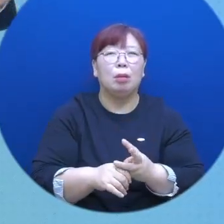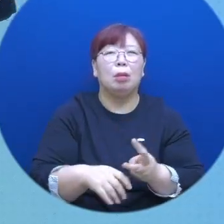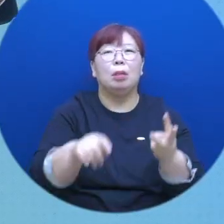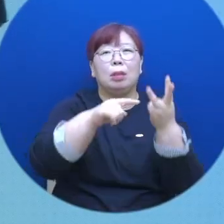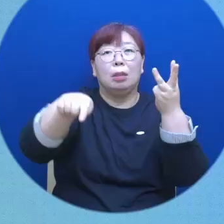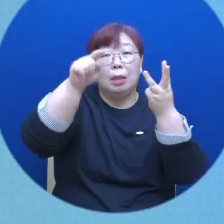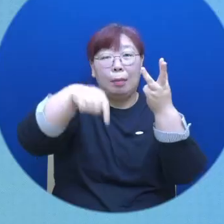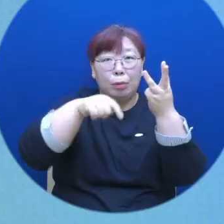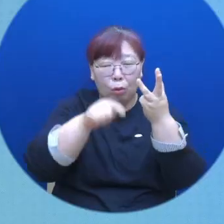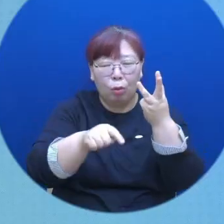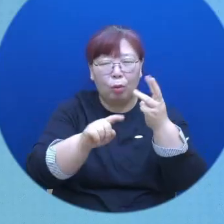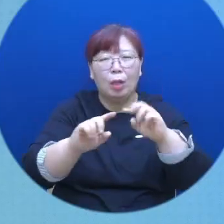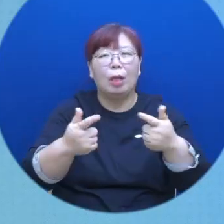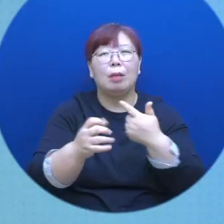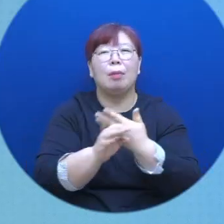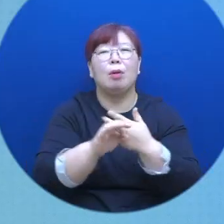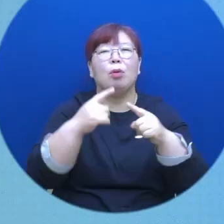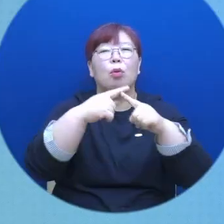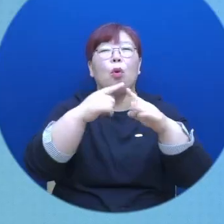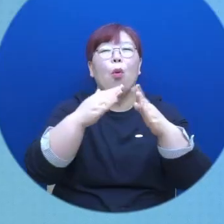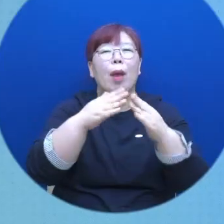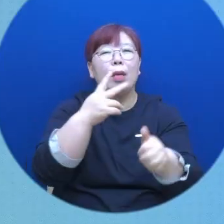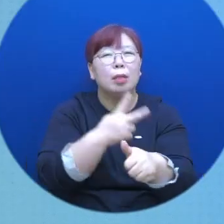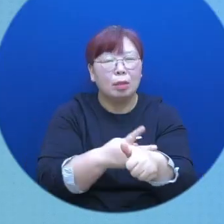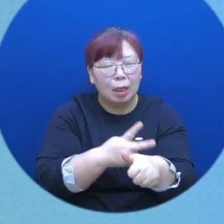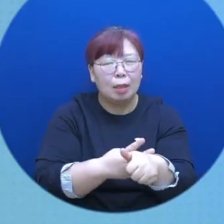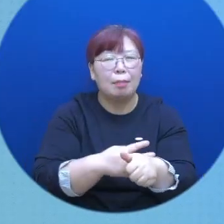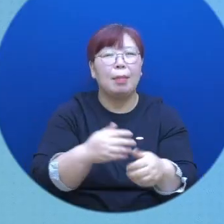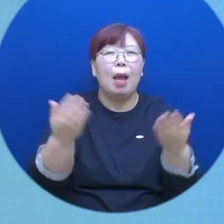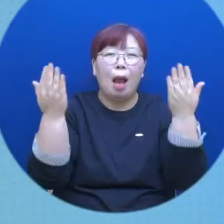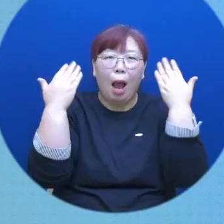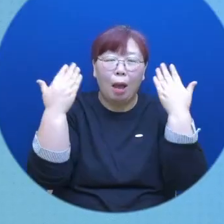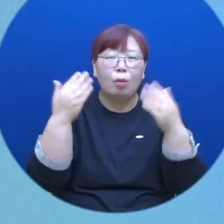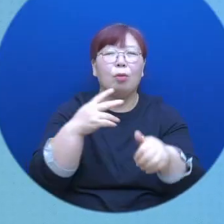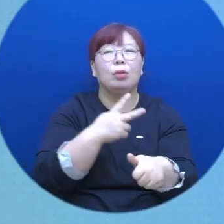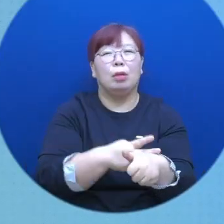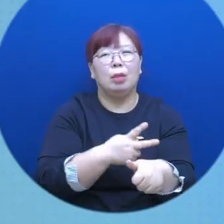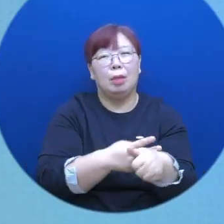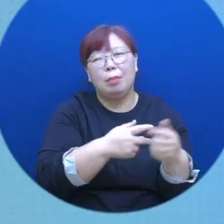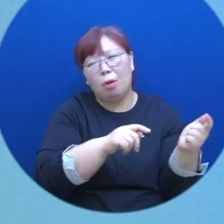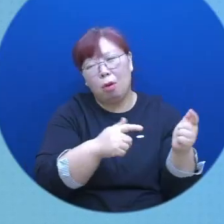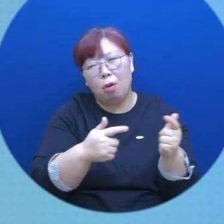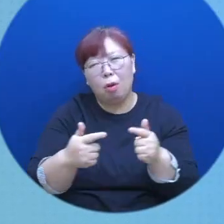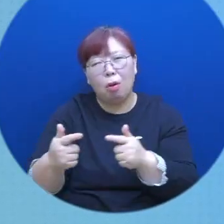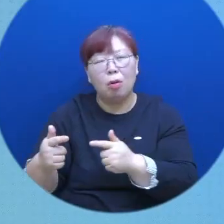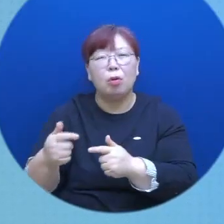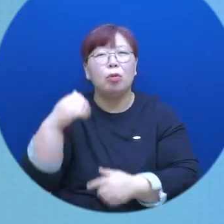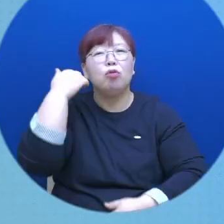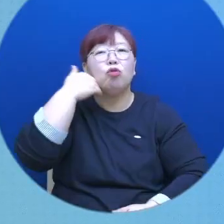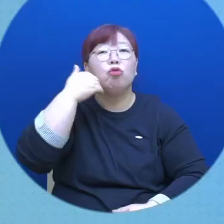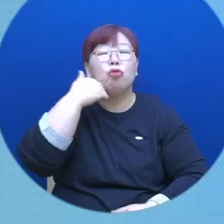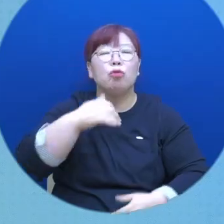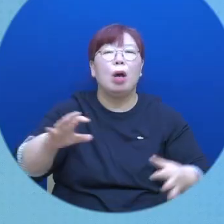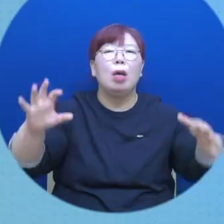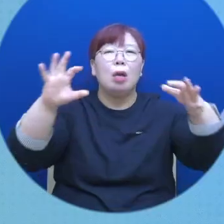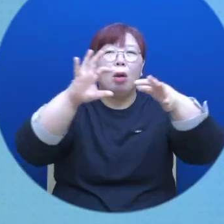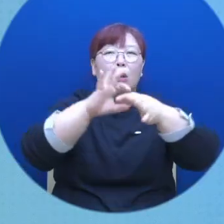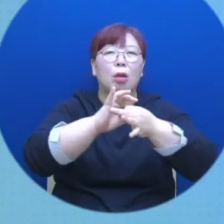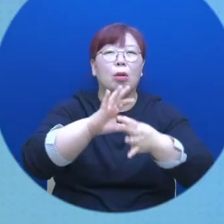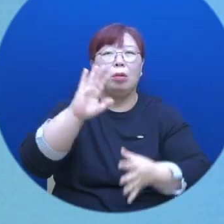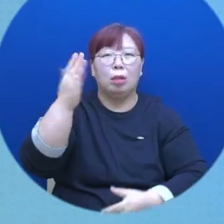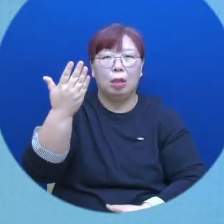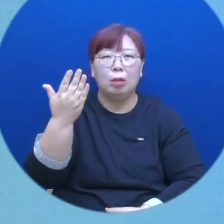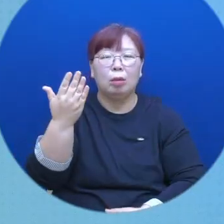내지는 교회의 선생님, 학교 선생님, 그 누구와 연결이